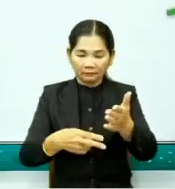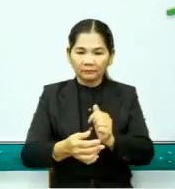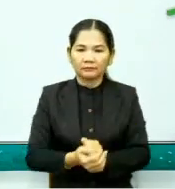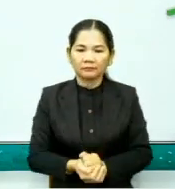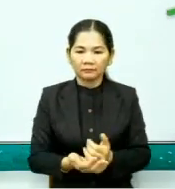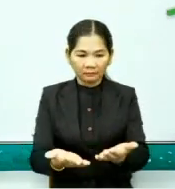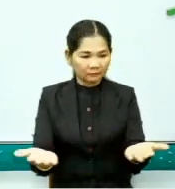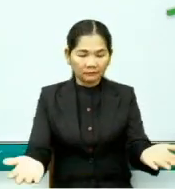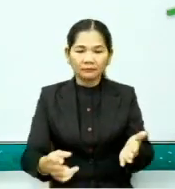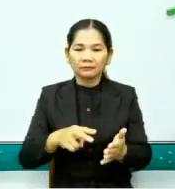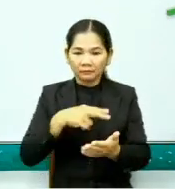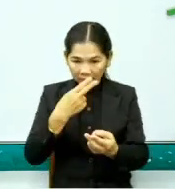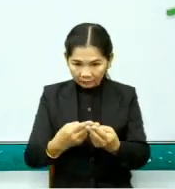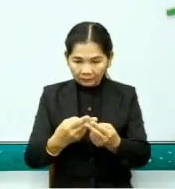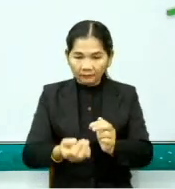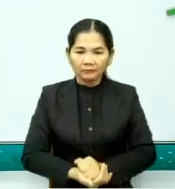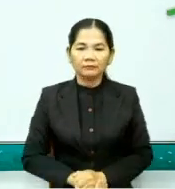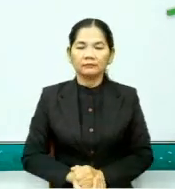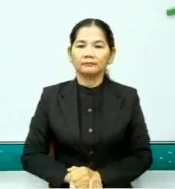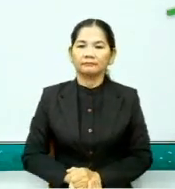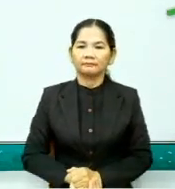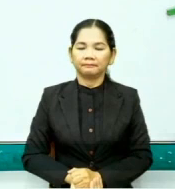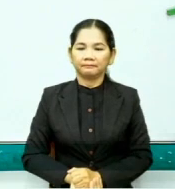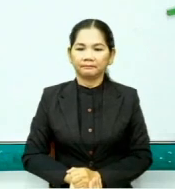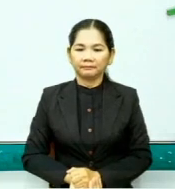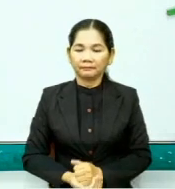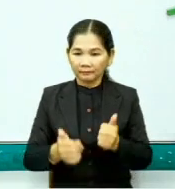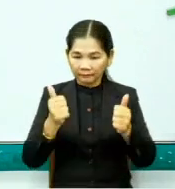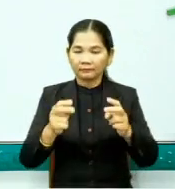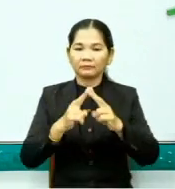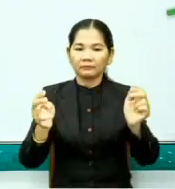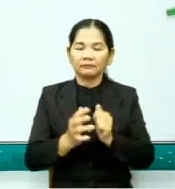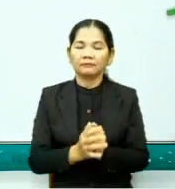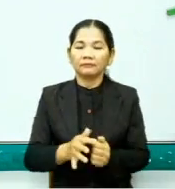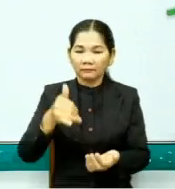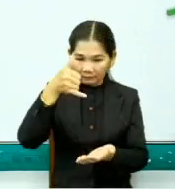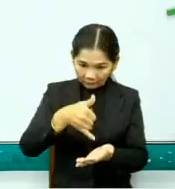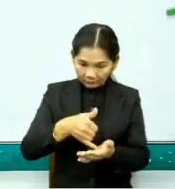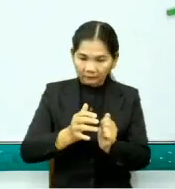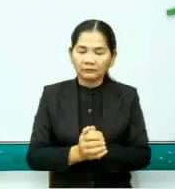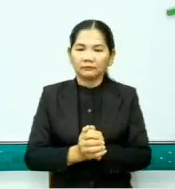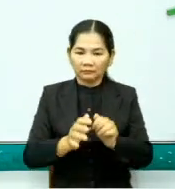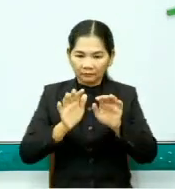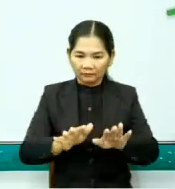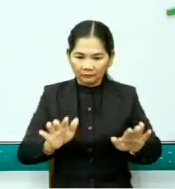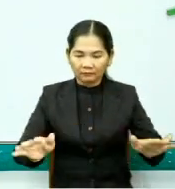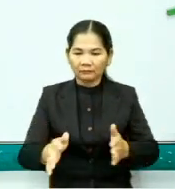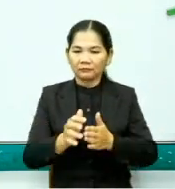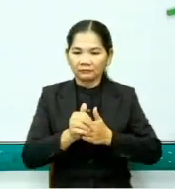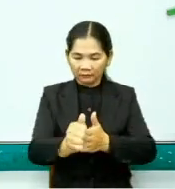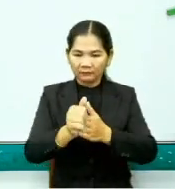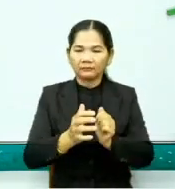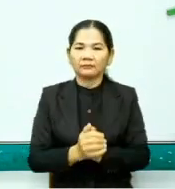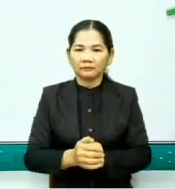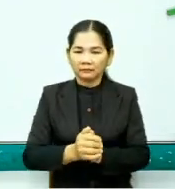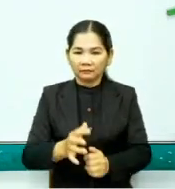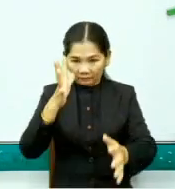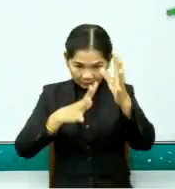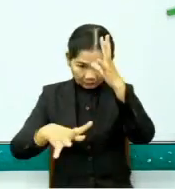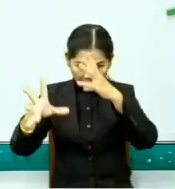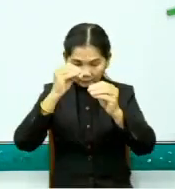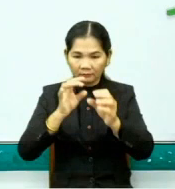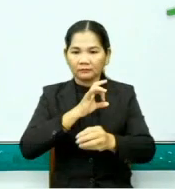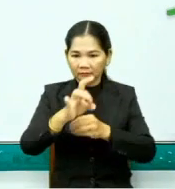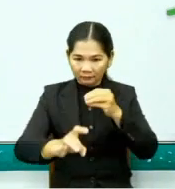con nạ ạch lại bán con chá là ổn ná, thằng ngày ní nè cử nâng nôn con tình ổn kênh tư sắc xa